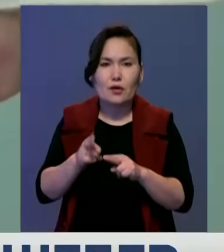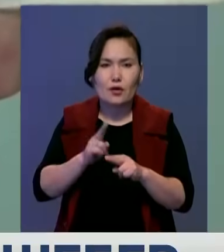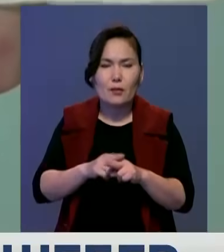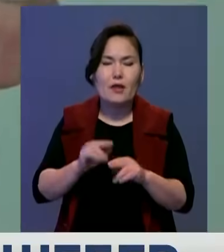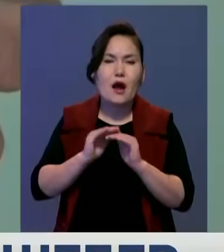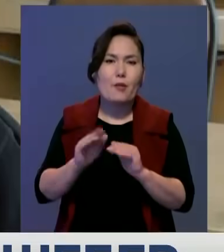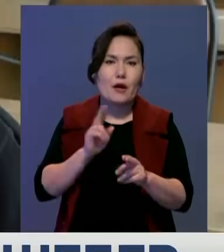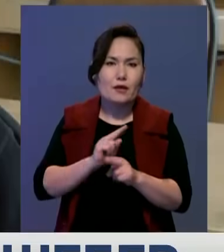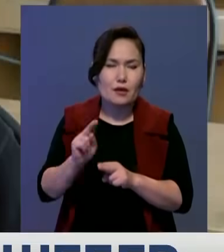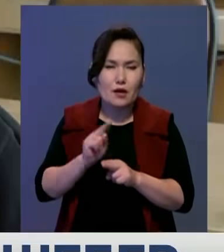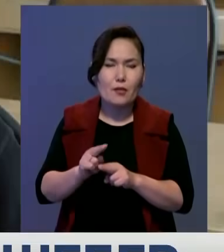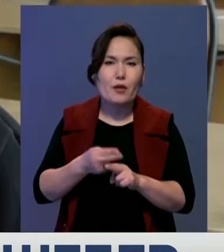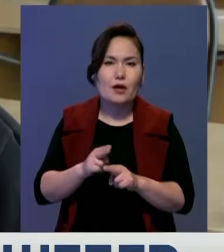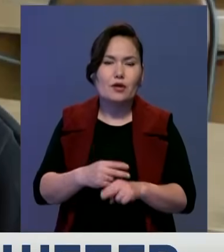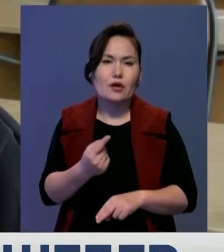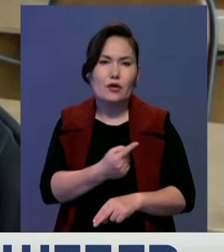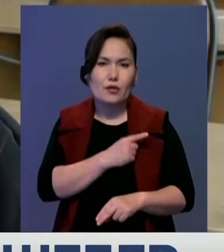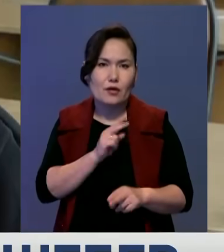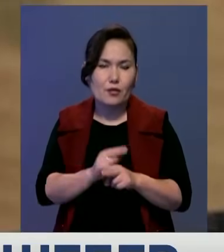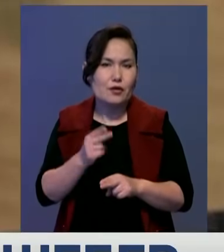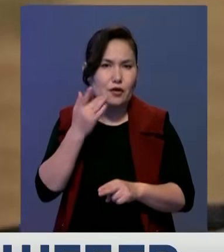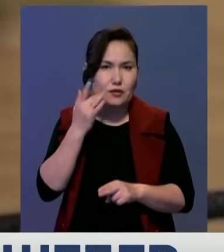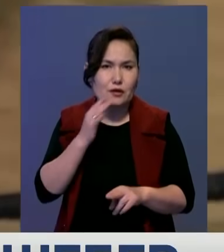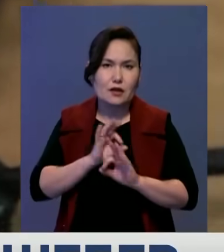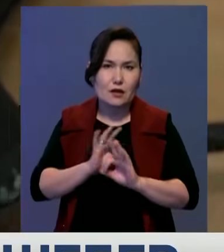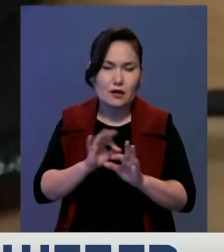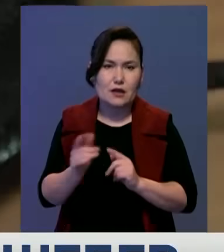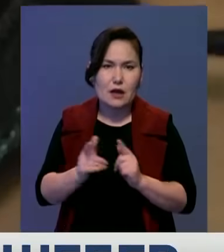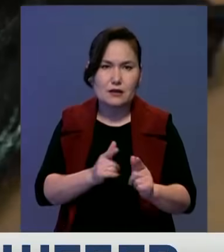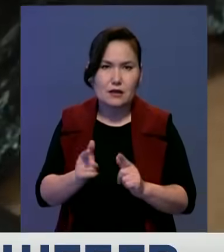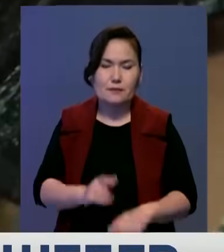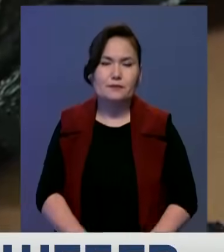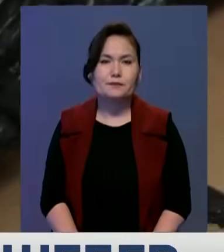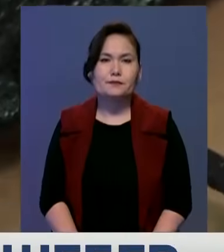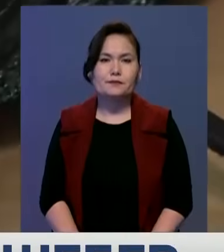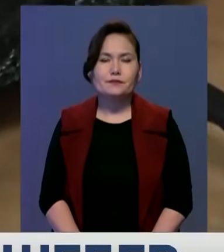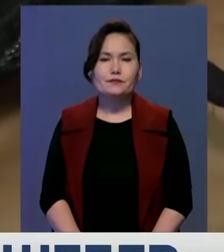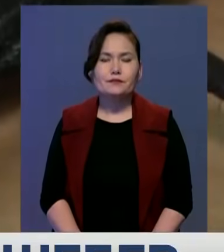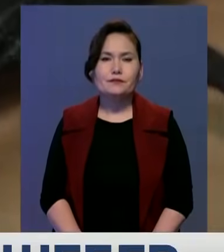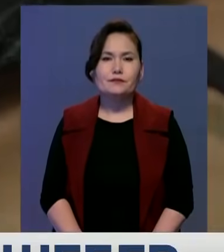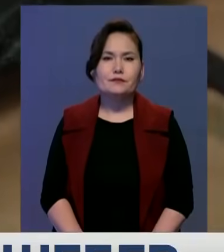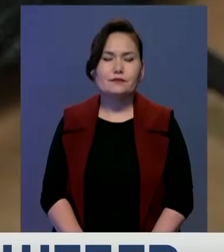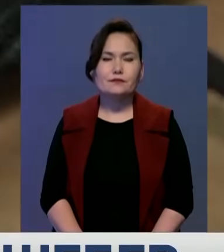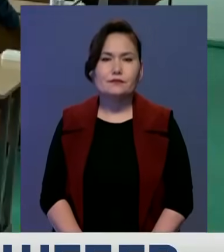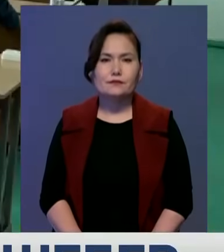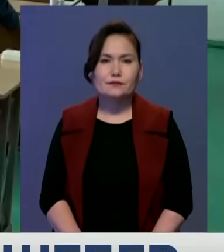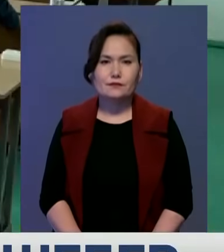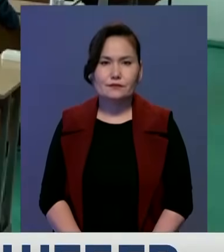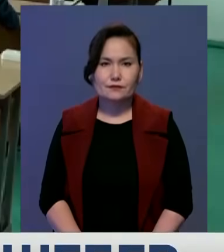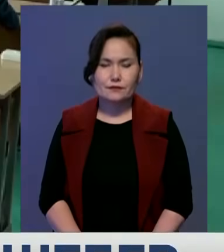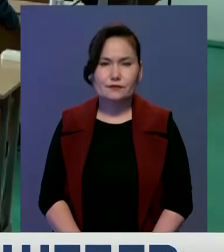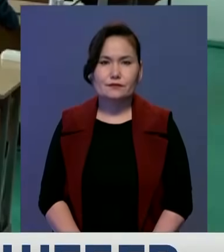шеберлік сабақтарын жүргізіп, тәжірибесімен бөлісуге әзір. Ақмарал Есімханова, Марат Игіліков және Жеңіс Темірболат, Хабар